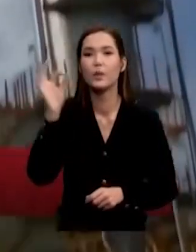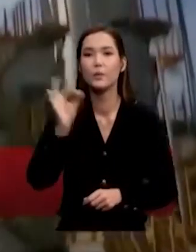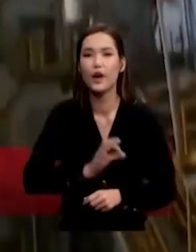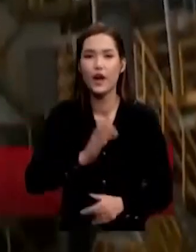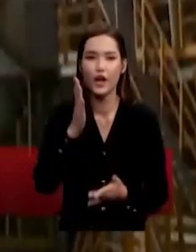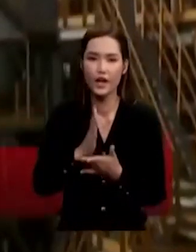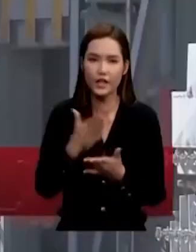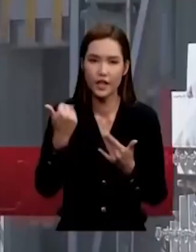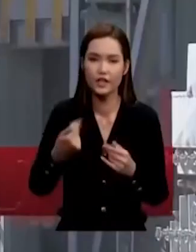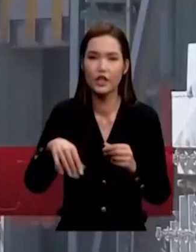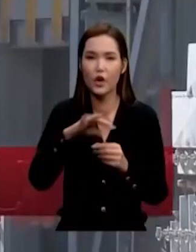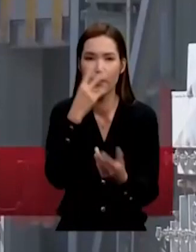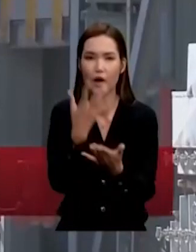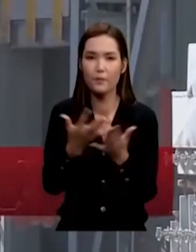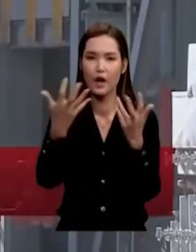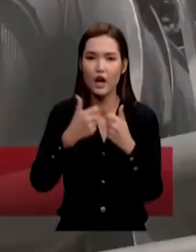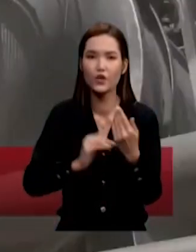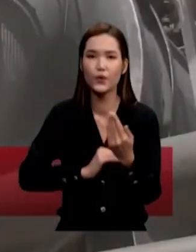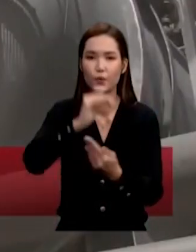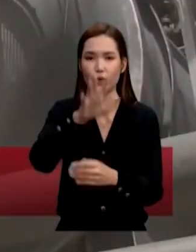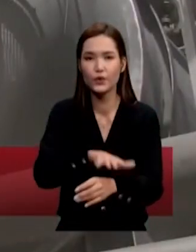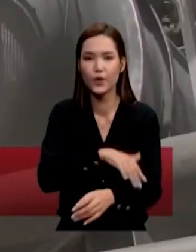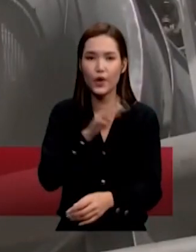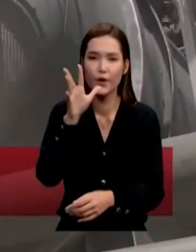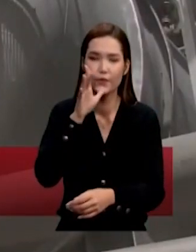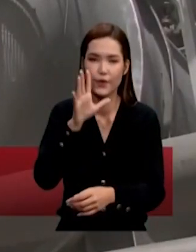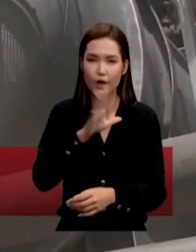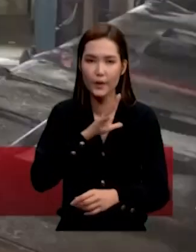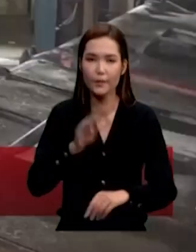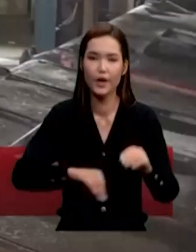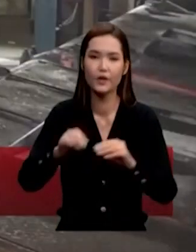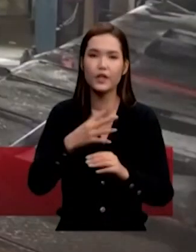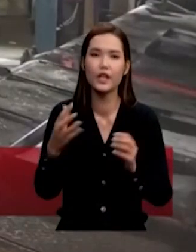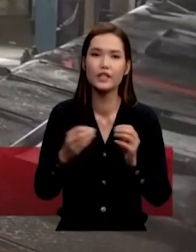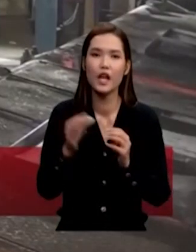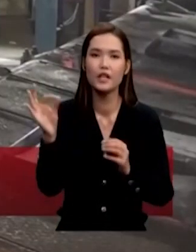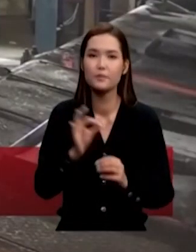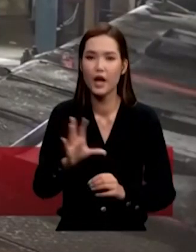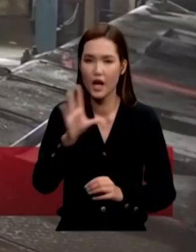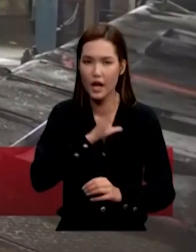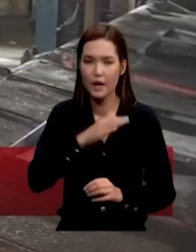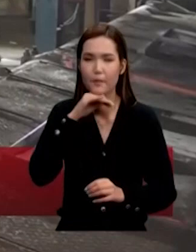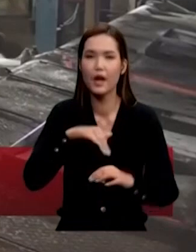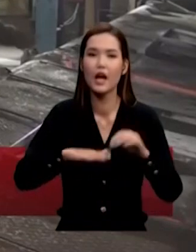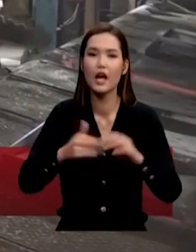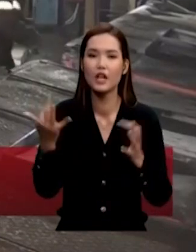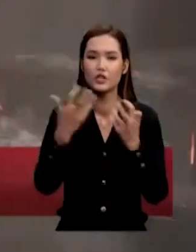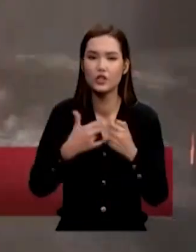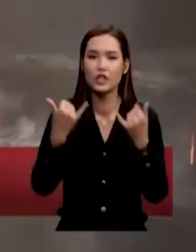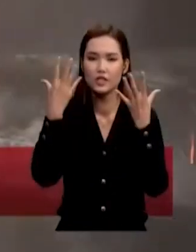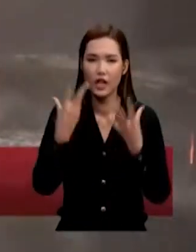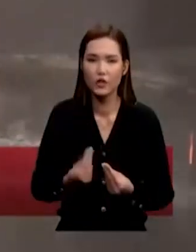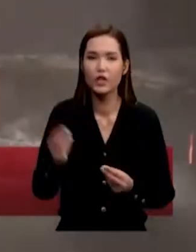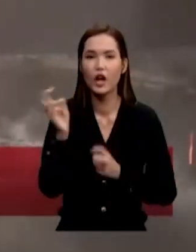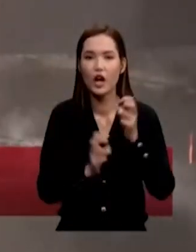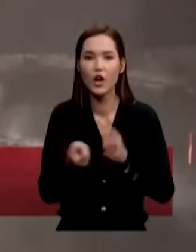13-14%, и этот показатель считается высоким, ведь долгое время доля сектора составляла всего 10%. Эксперты считают, что до сегодняшнего дня